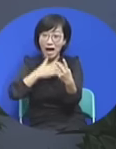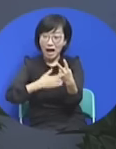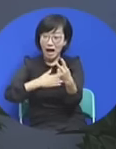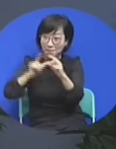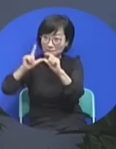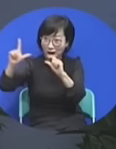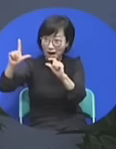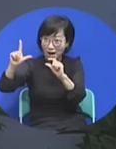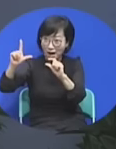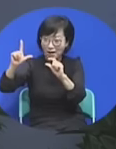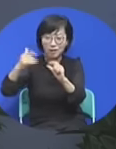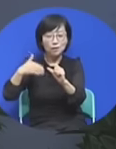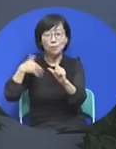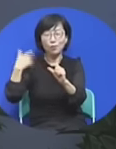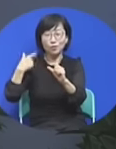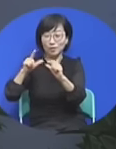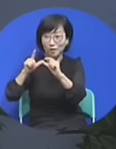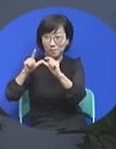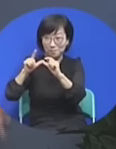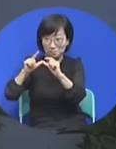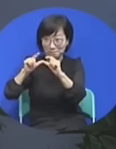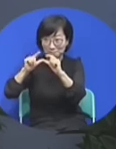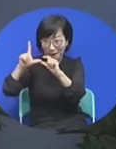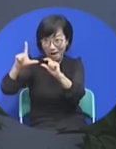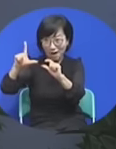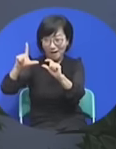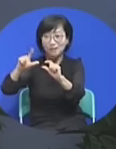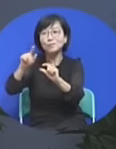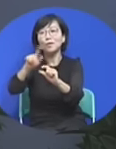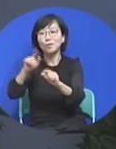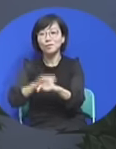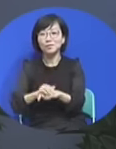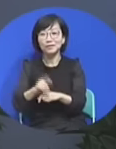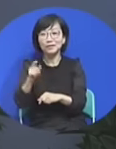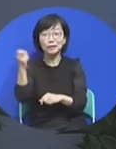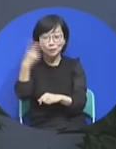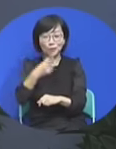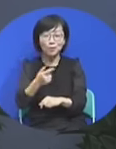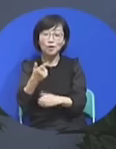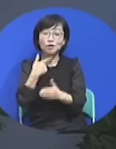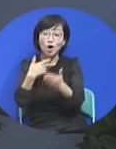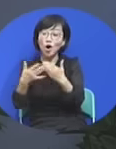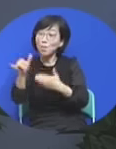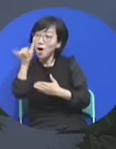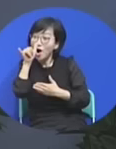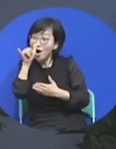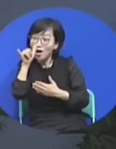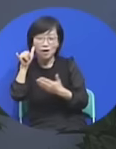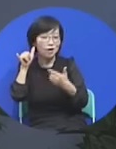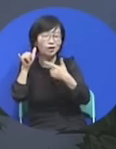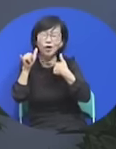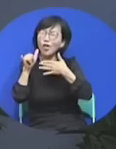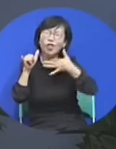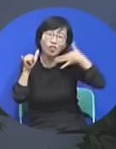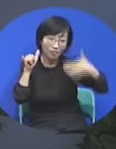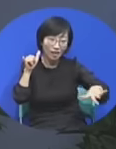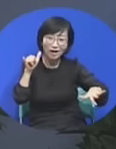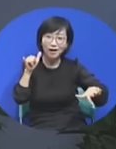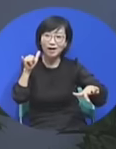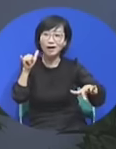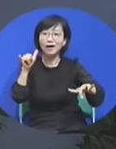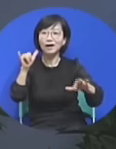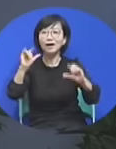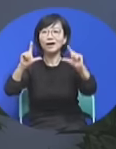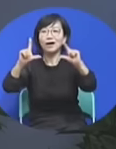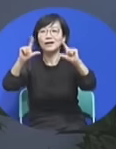more things we don't know. 당신 경험한 게 많겠냐 안 한 게 많겠냐? Are there more things you've experienced or more things you haven't experienced yet?